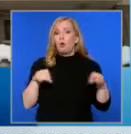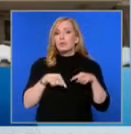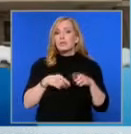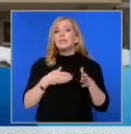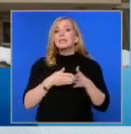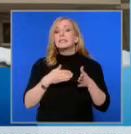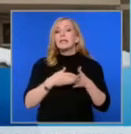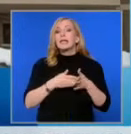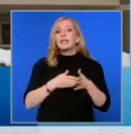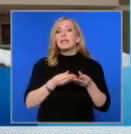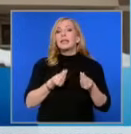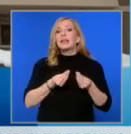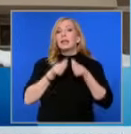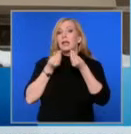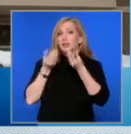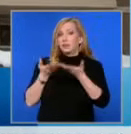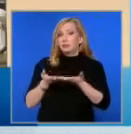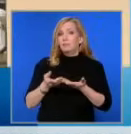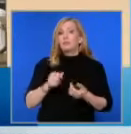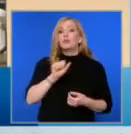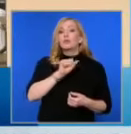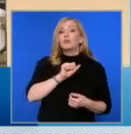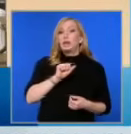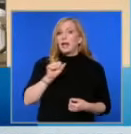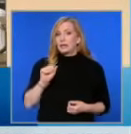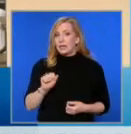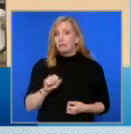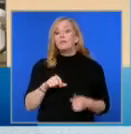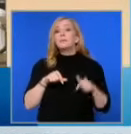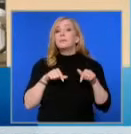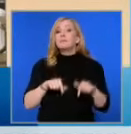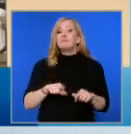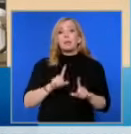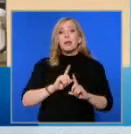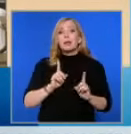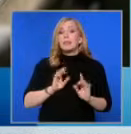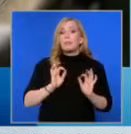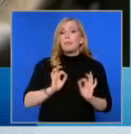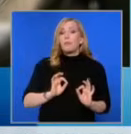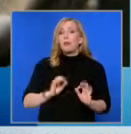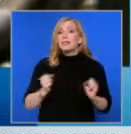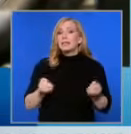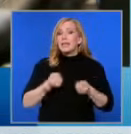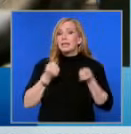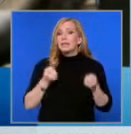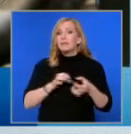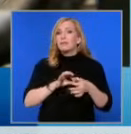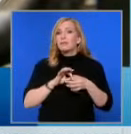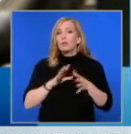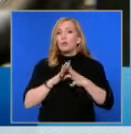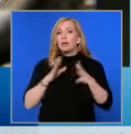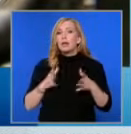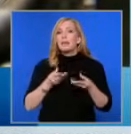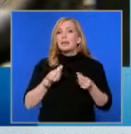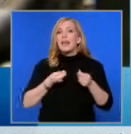отпуснат от Стоян Александров, като в случая се твърди, че има неправомерни действия във връзка с изключително